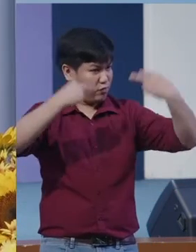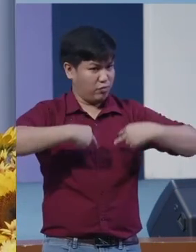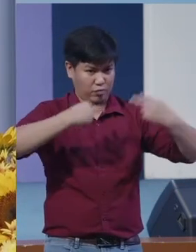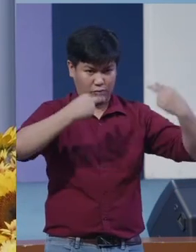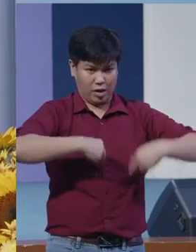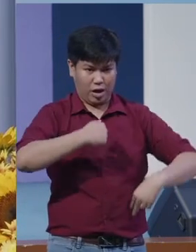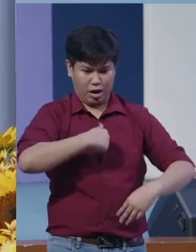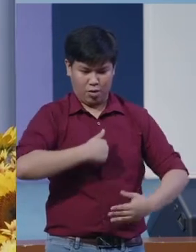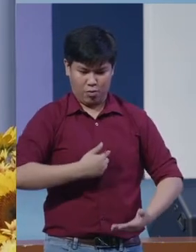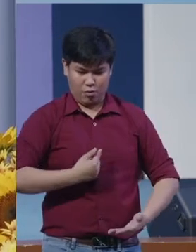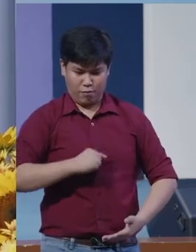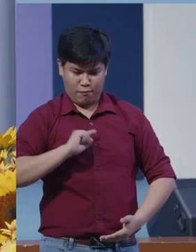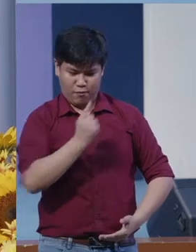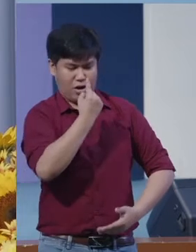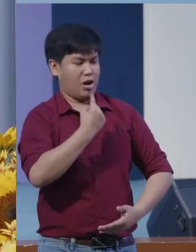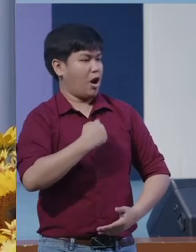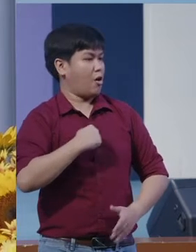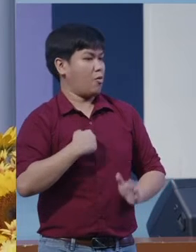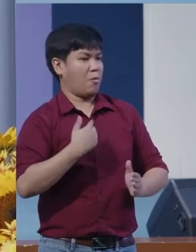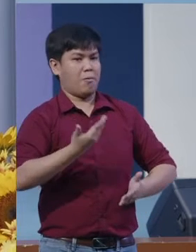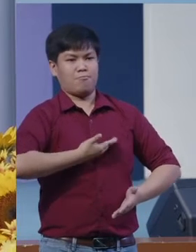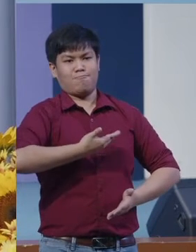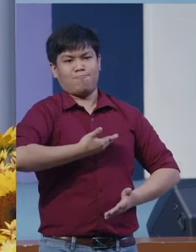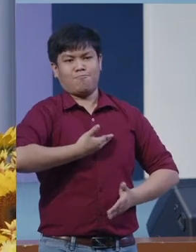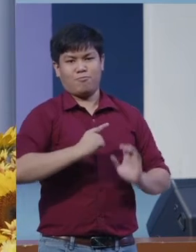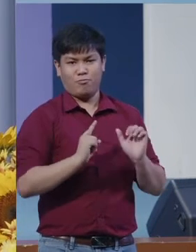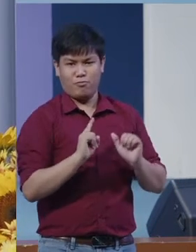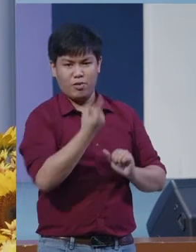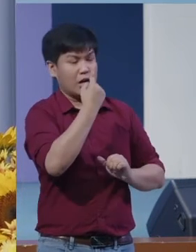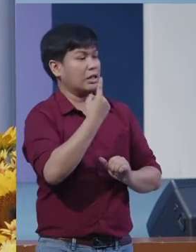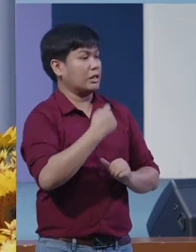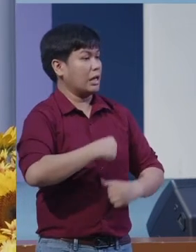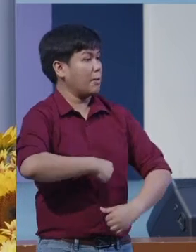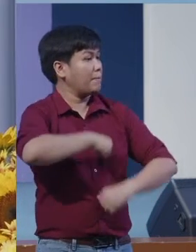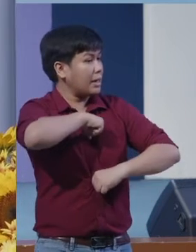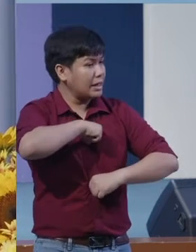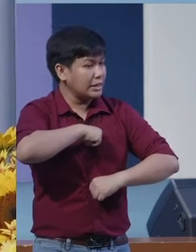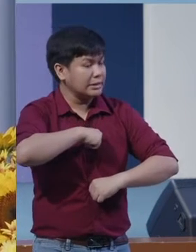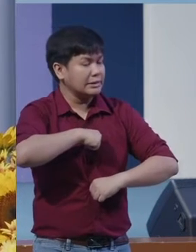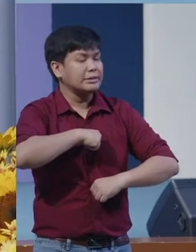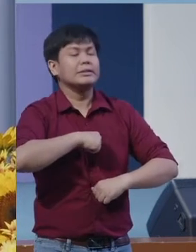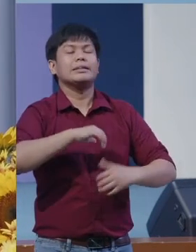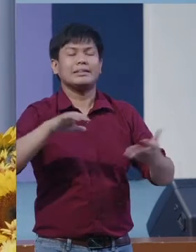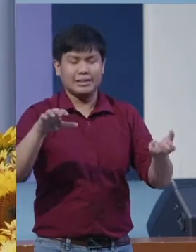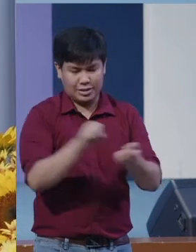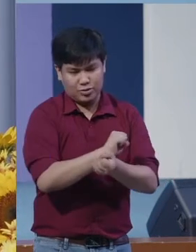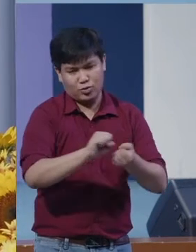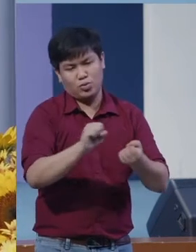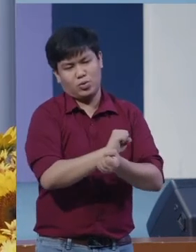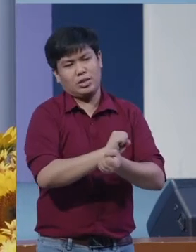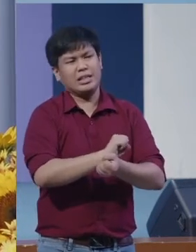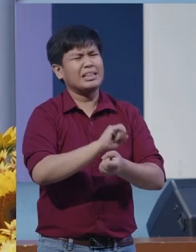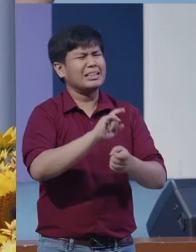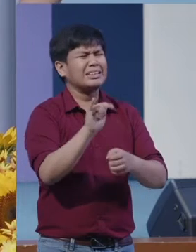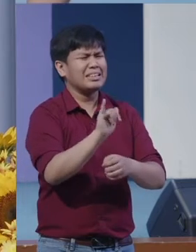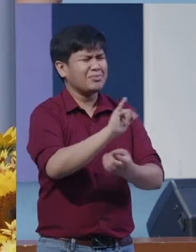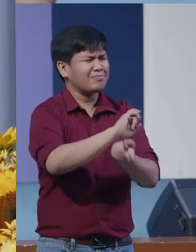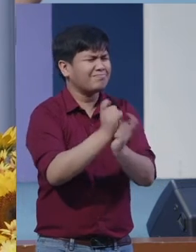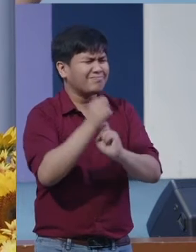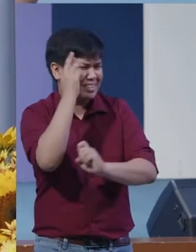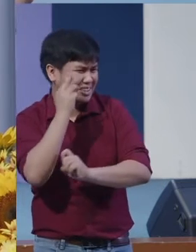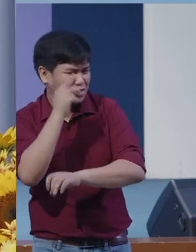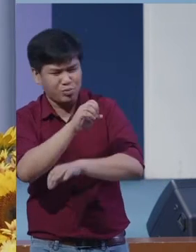pag-aaway. Ito ay nakakasira ng samahan ng isang kapatiran. Ang pagsasalita ng masama sa isa't